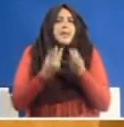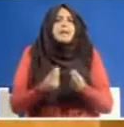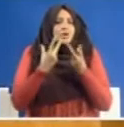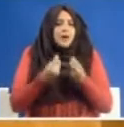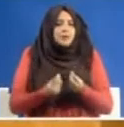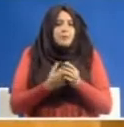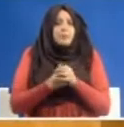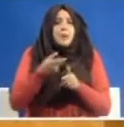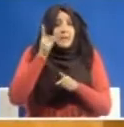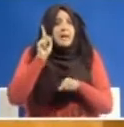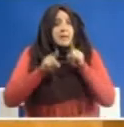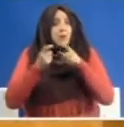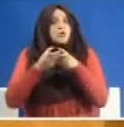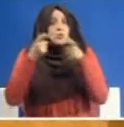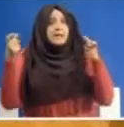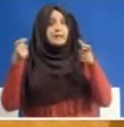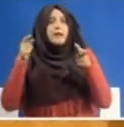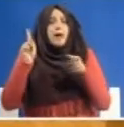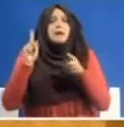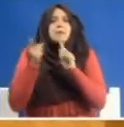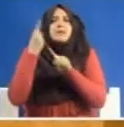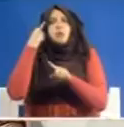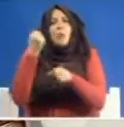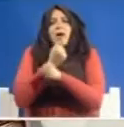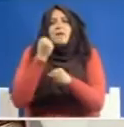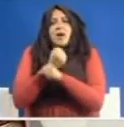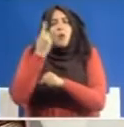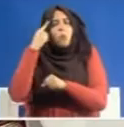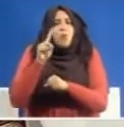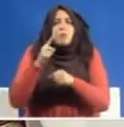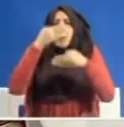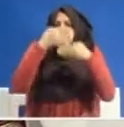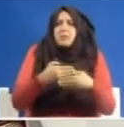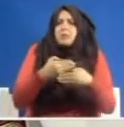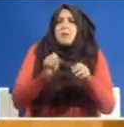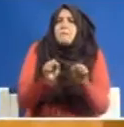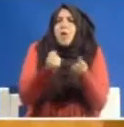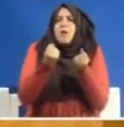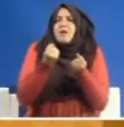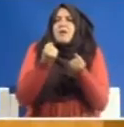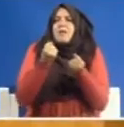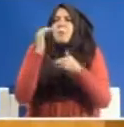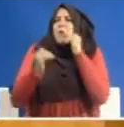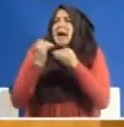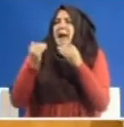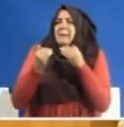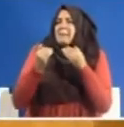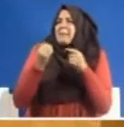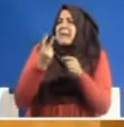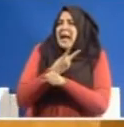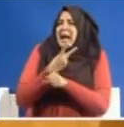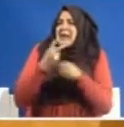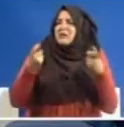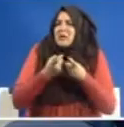مؤسسات أيضا رسمية في بعض الدول هي التي تقوم بذلك، فلا يسمح إلا لبرامج معينة، والبرامج التي هي مشبوهة أو غير